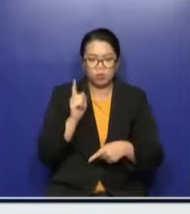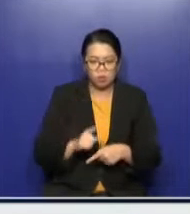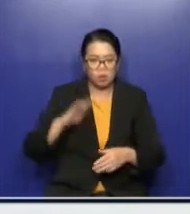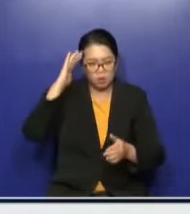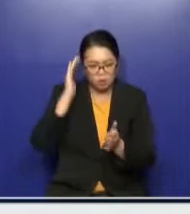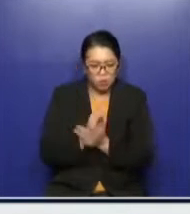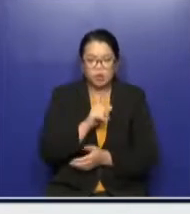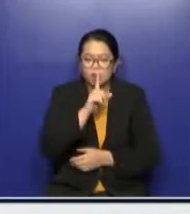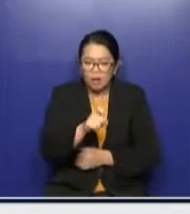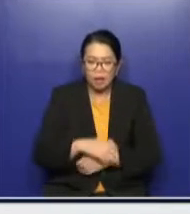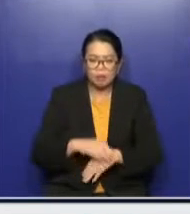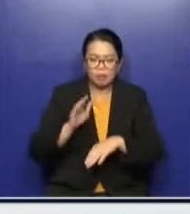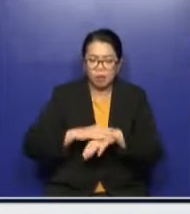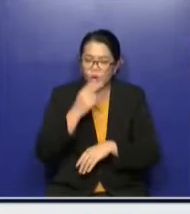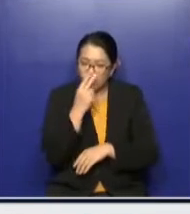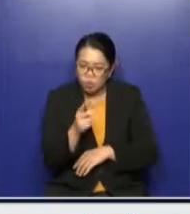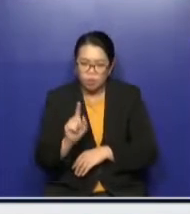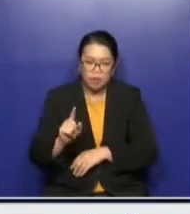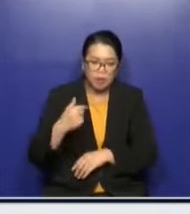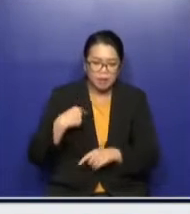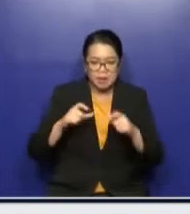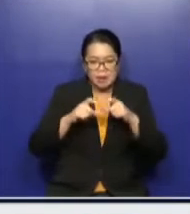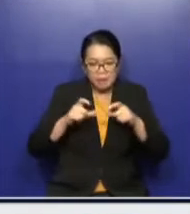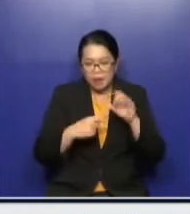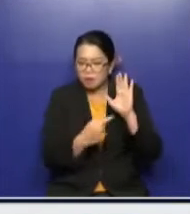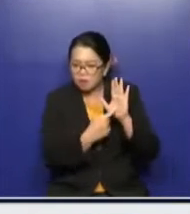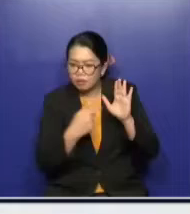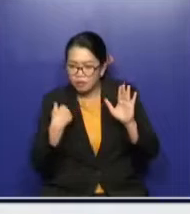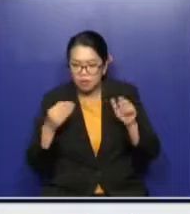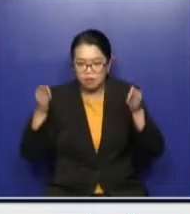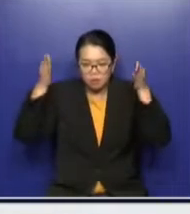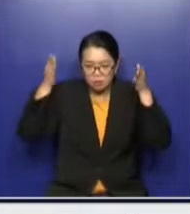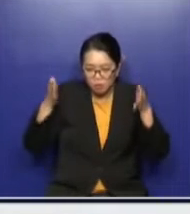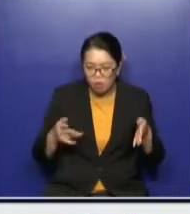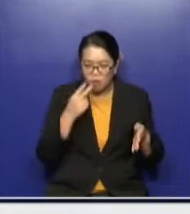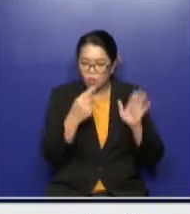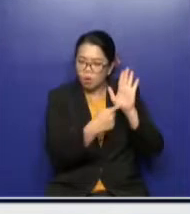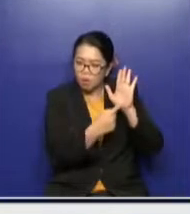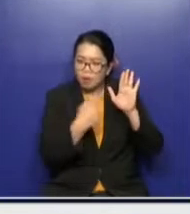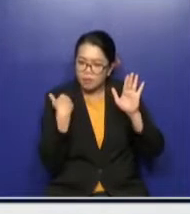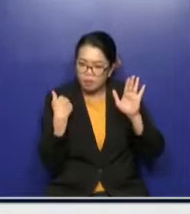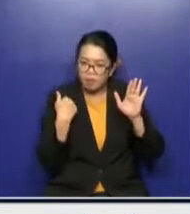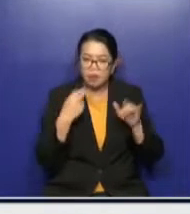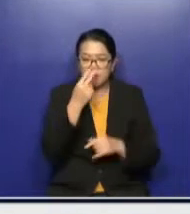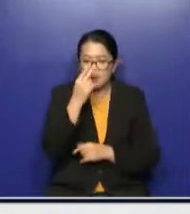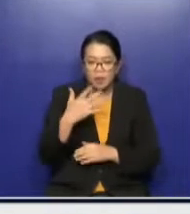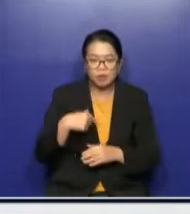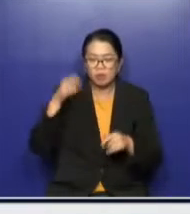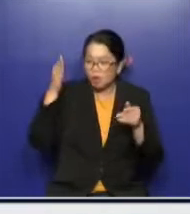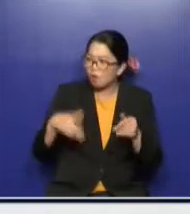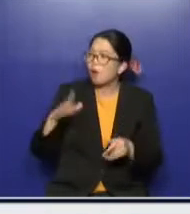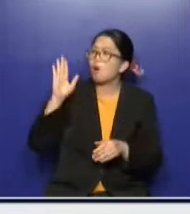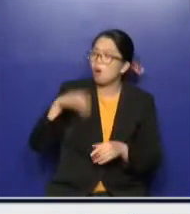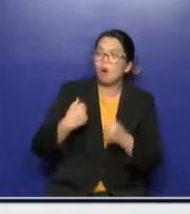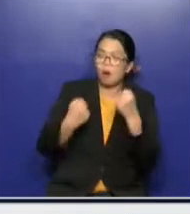ยถามมาคอยกดดูว่ามีบัตรตัวนี้หรือเปล่าบางทีกระจกมืดฟิล์มดำมองไม่เห็นต้องกดอ้าวจำหน้าค